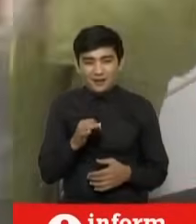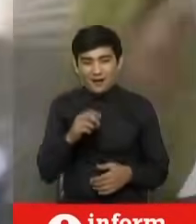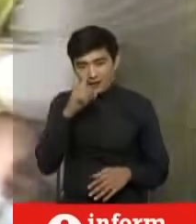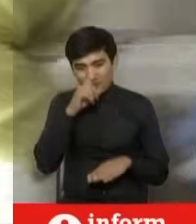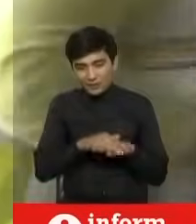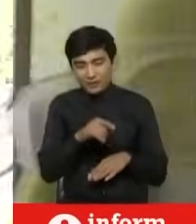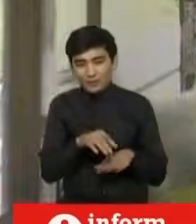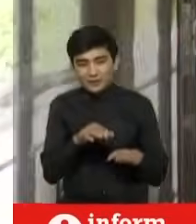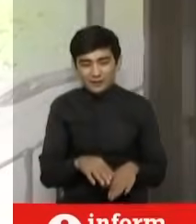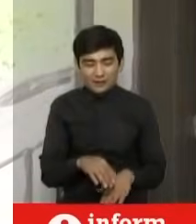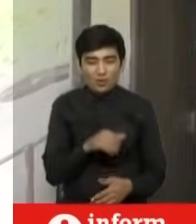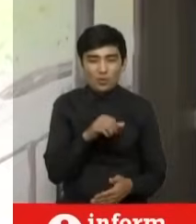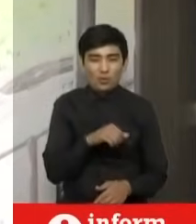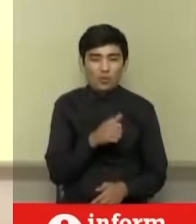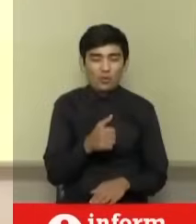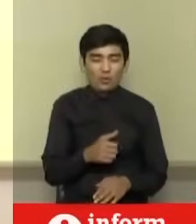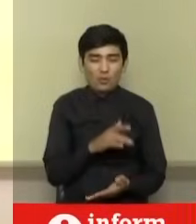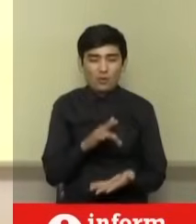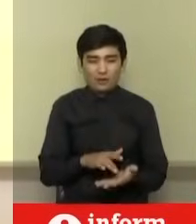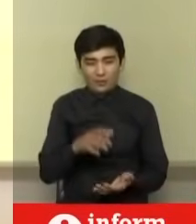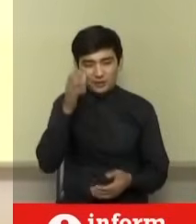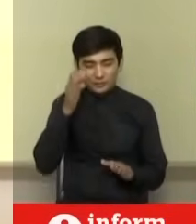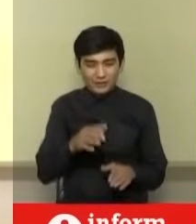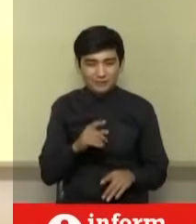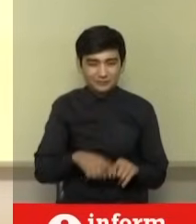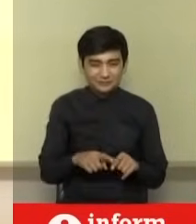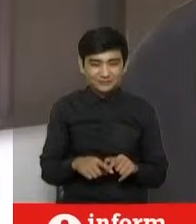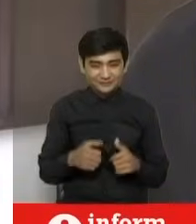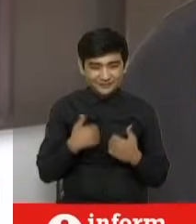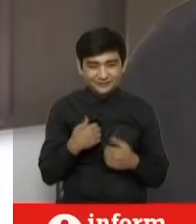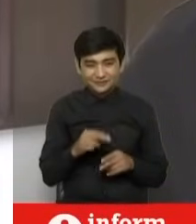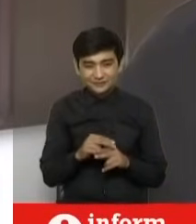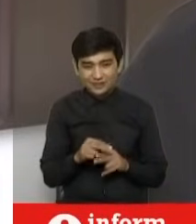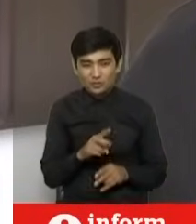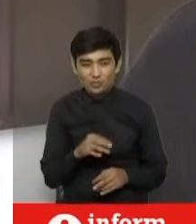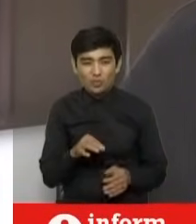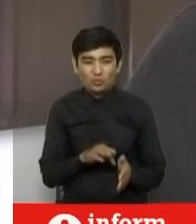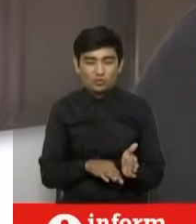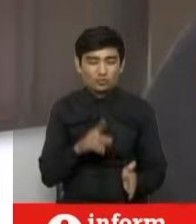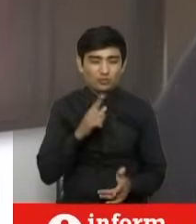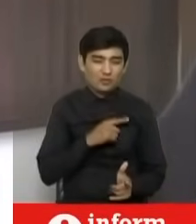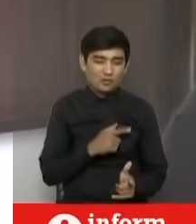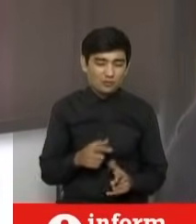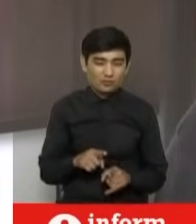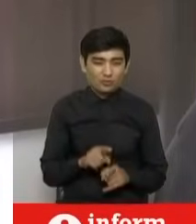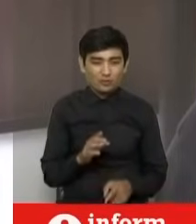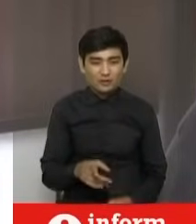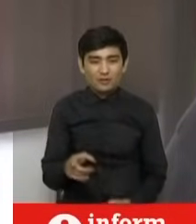образования пока тоже надеются на суперскорость строителей, но готовятся к худшему. Ну, попался такой подрядчик.